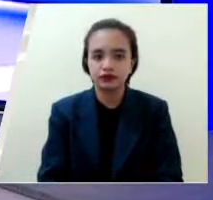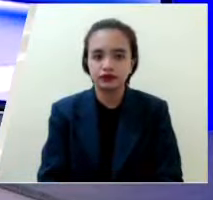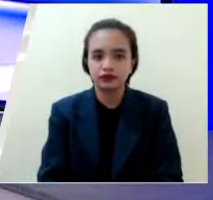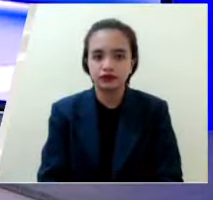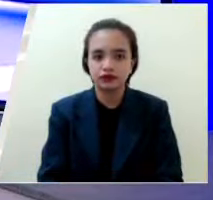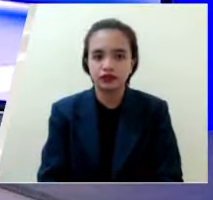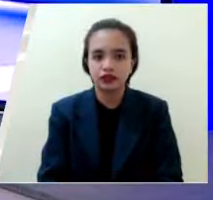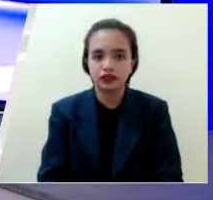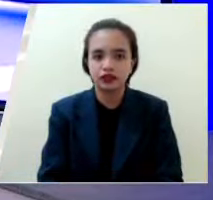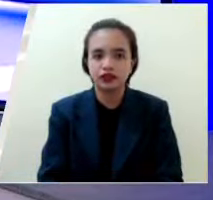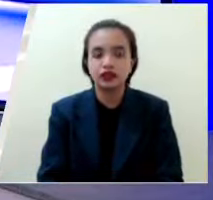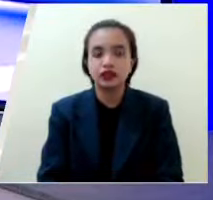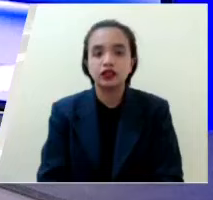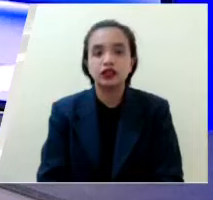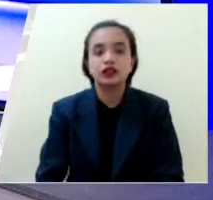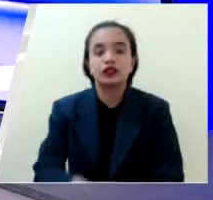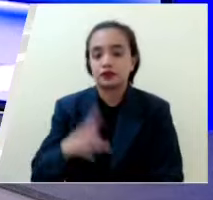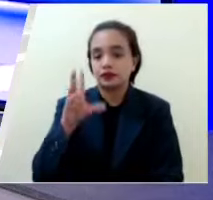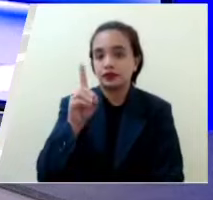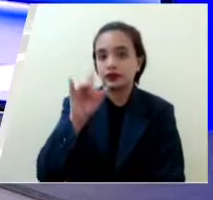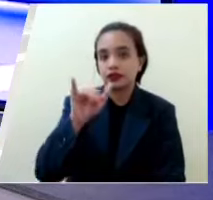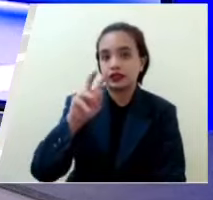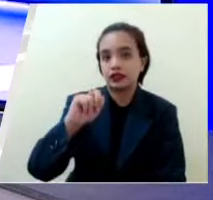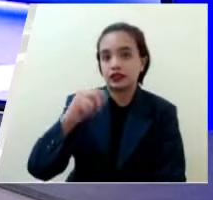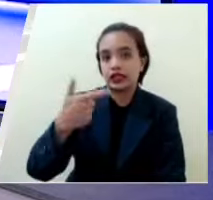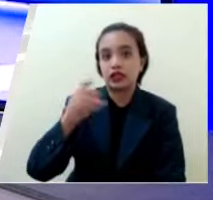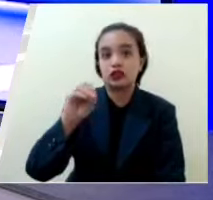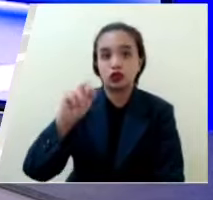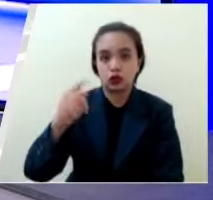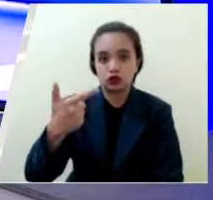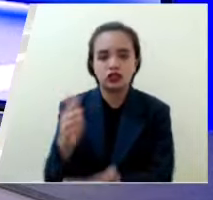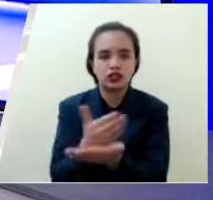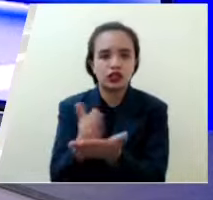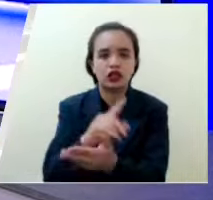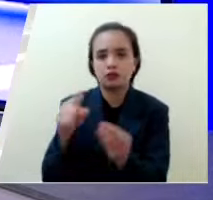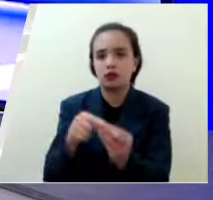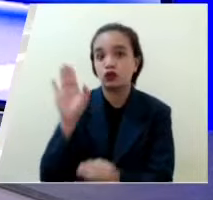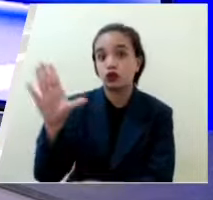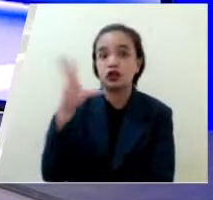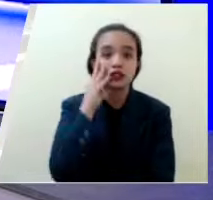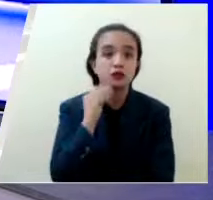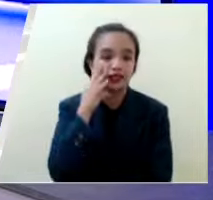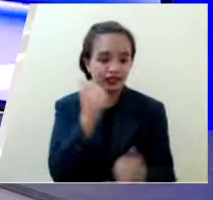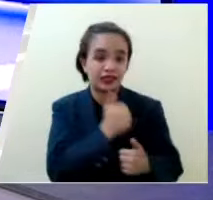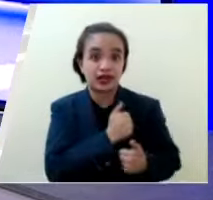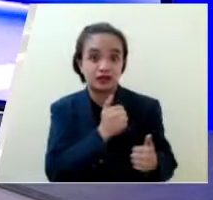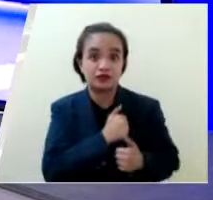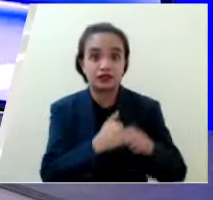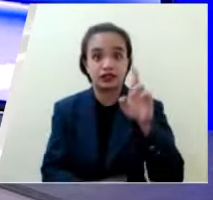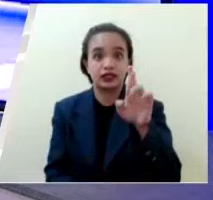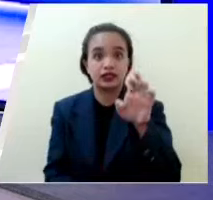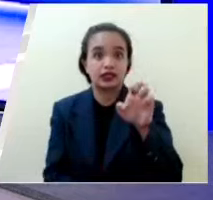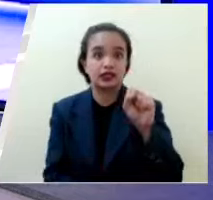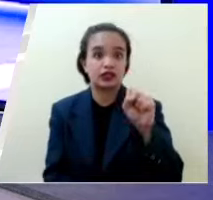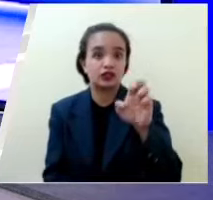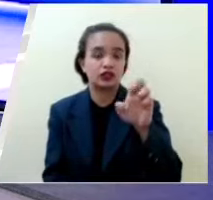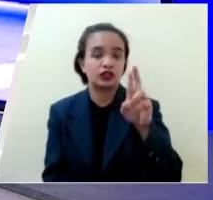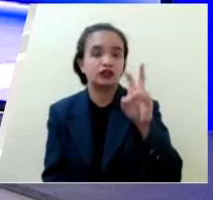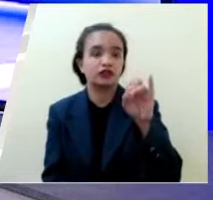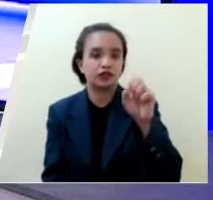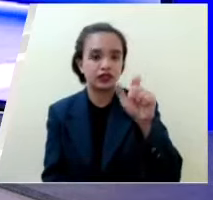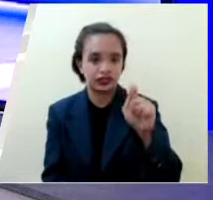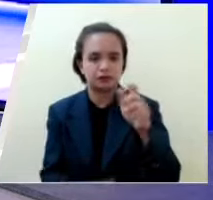Bukod na ibinahagi ni Ding Dong Dantes ang kanyang journey bilang reservist sa isang article na siya mismo ang sumulat at sa kabila niyan ng